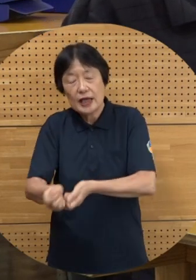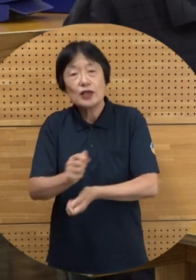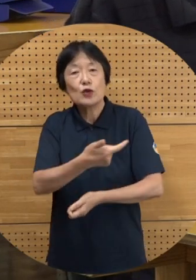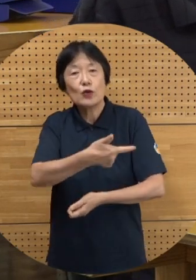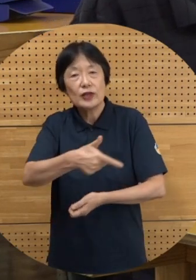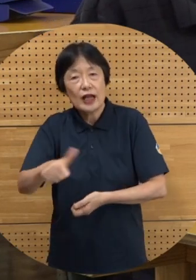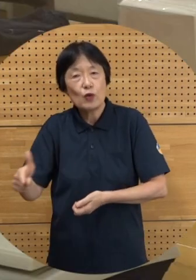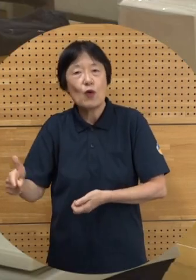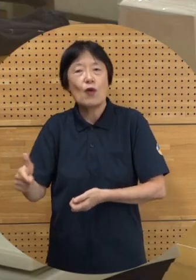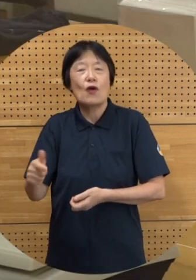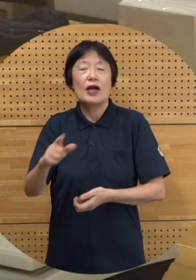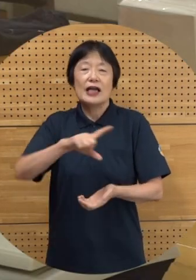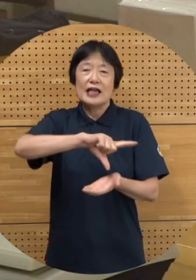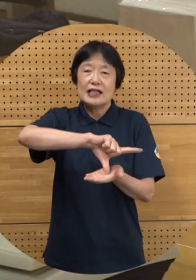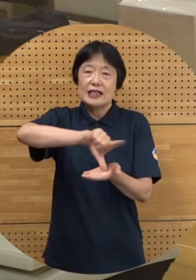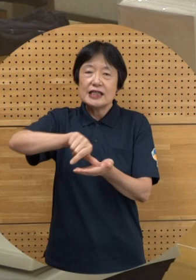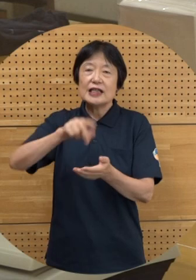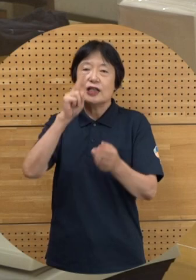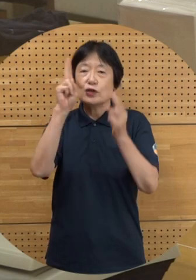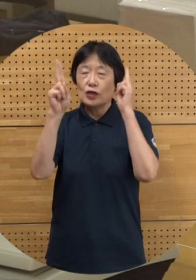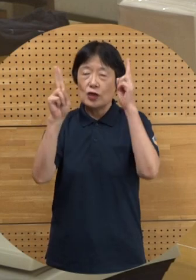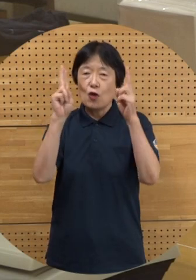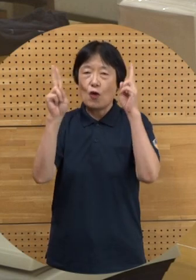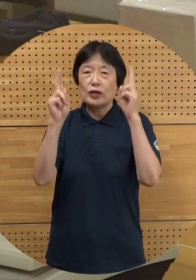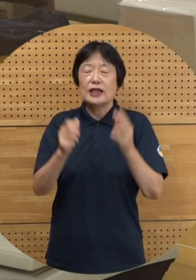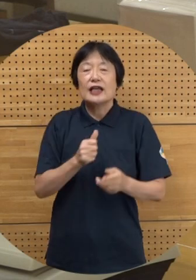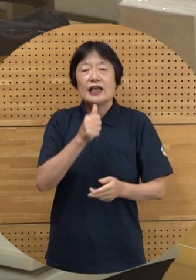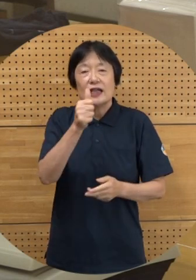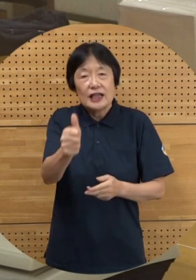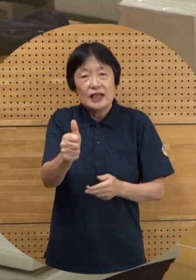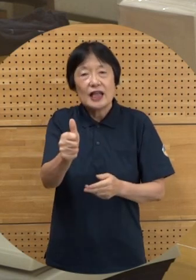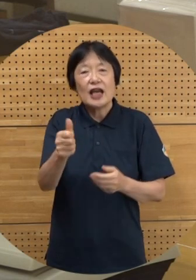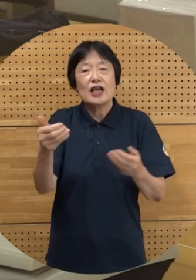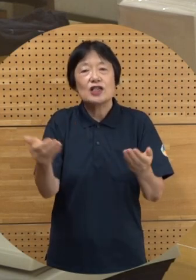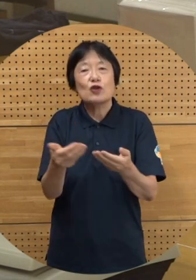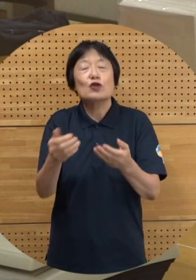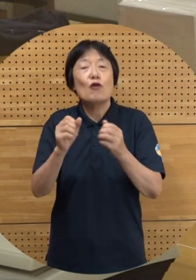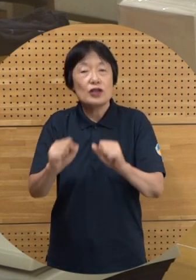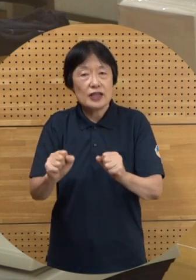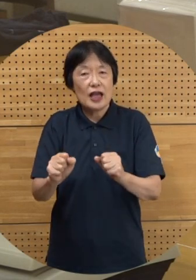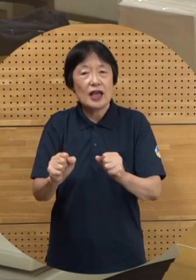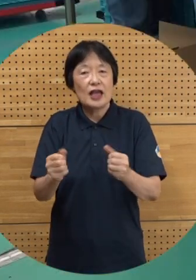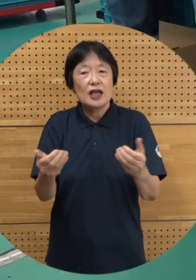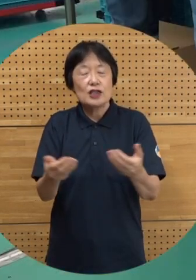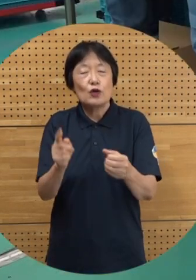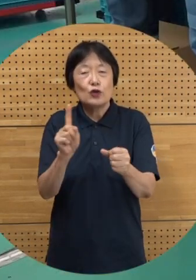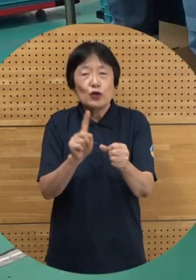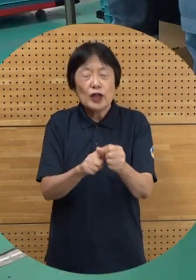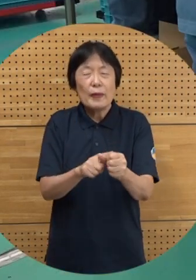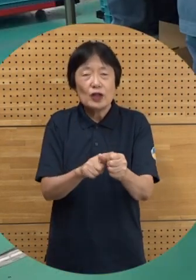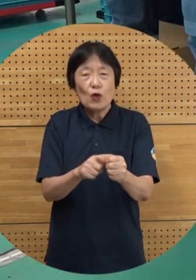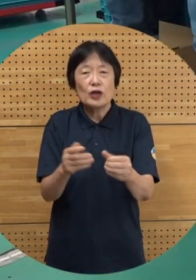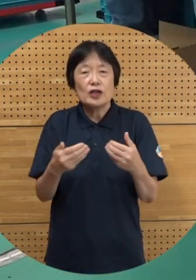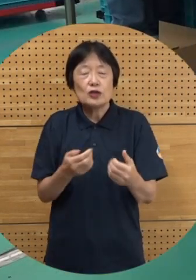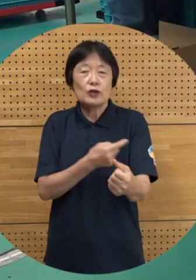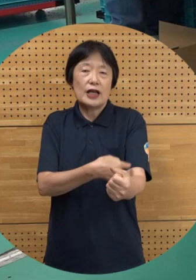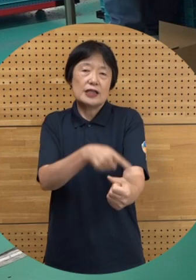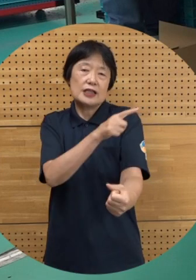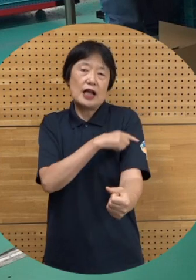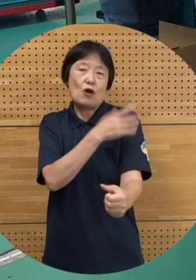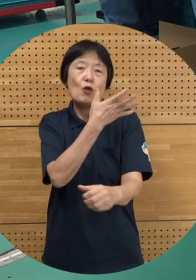など地域の企業での施設外就労にも取り組み、働くために必要な力を身につけています